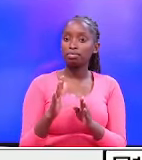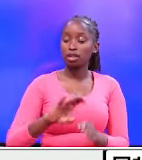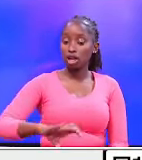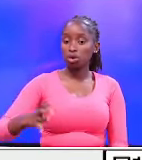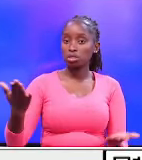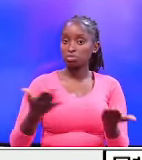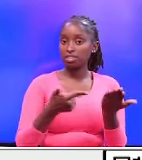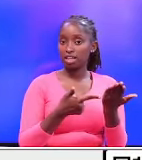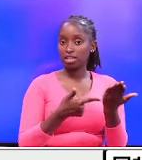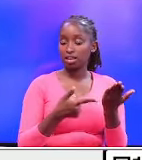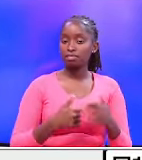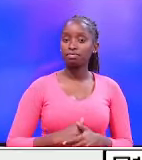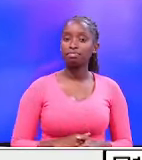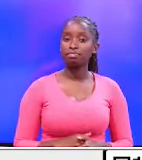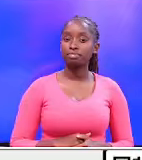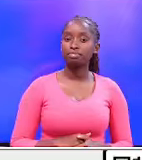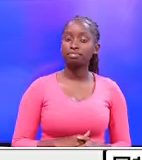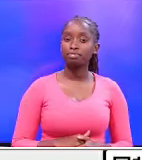Taita Taveta.